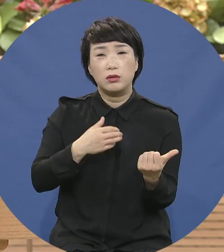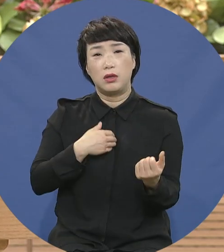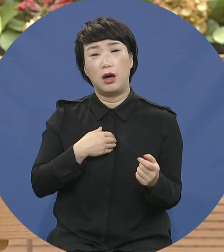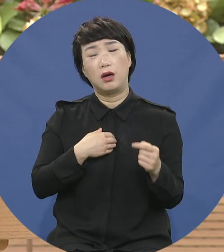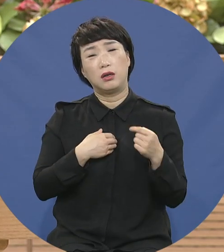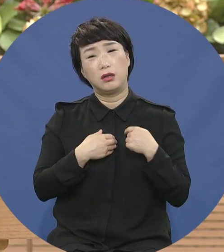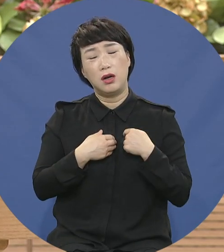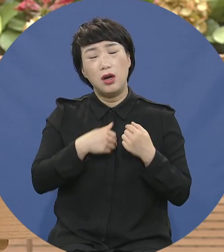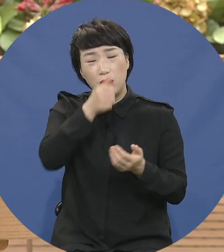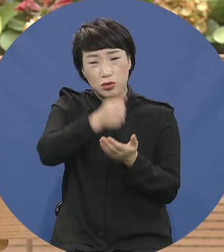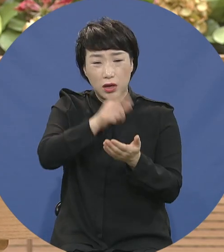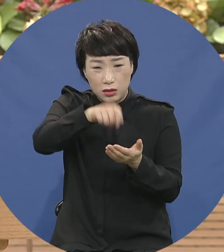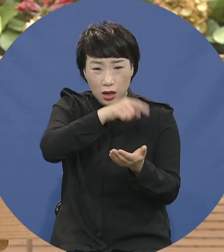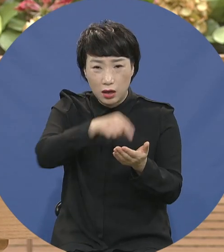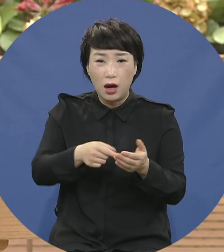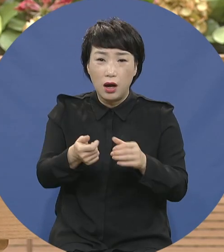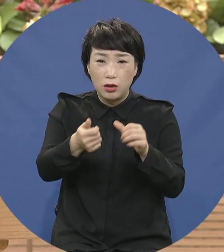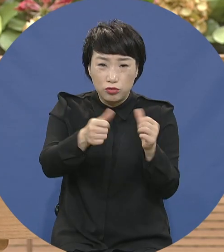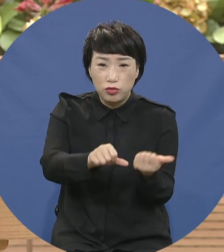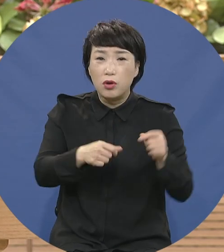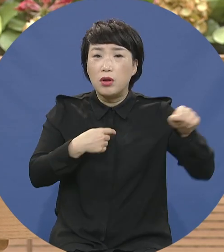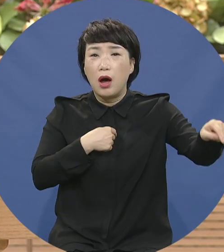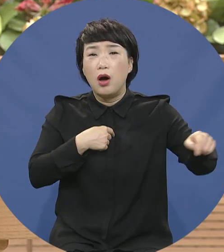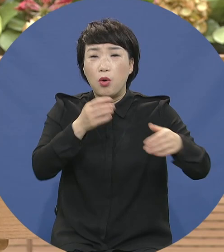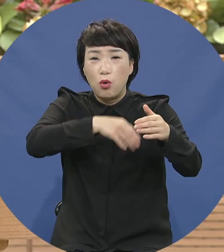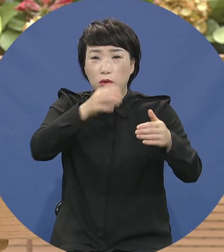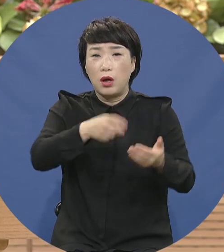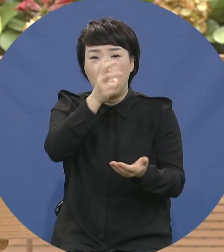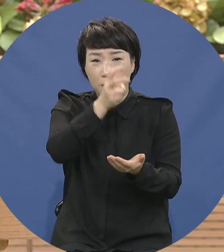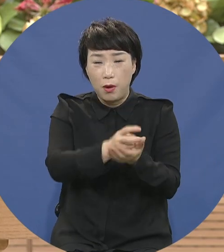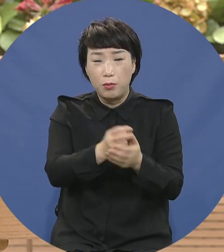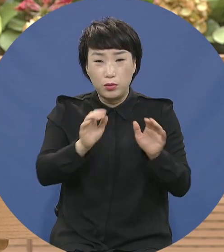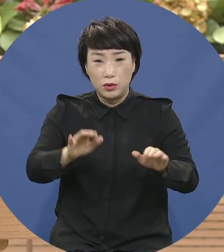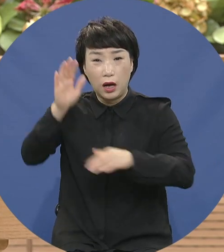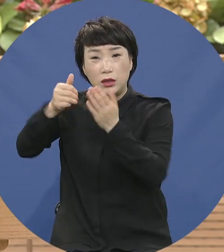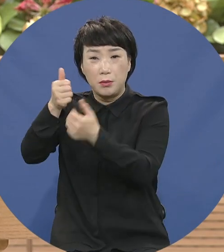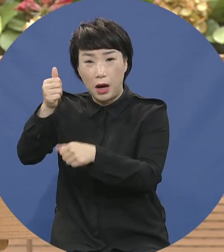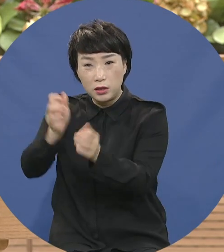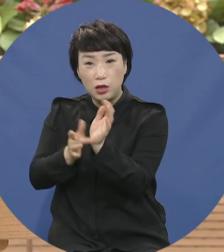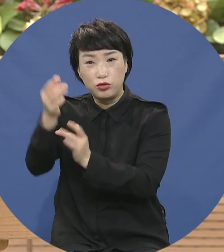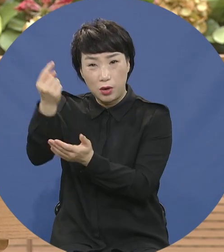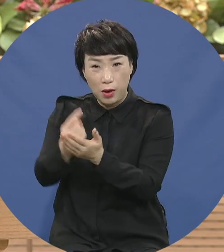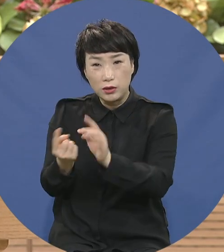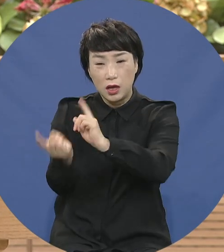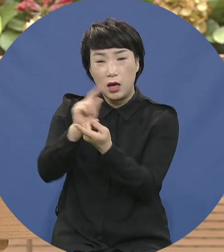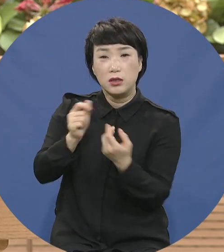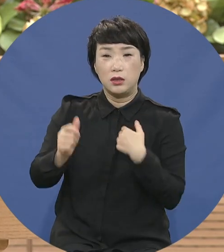절대 죄값으로 죽어야 하는 공의의 법을 하나님의